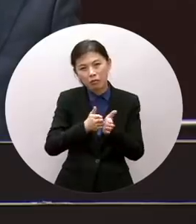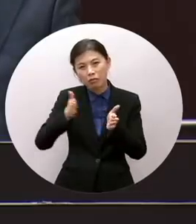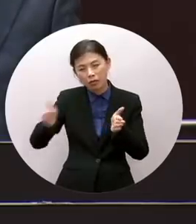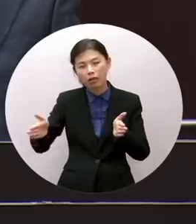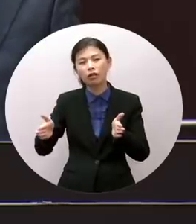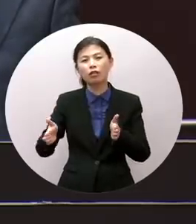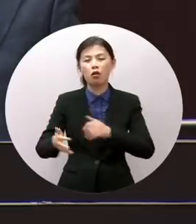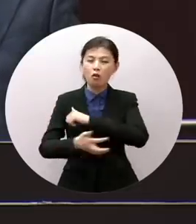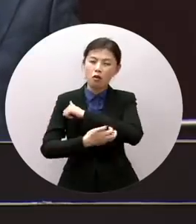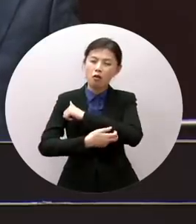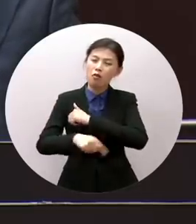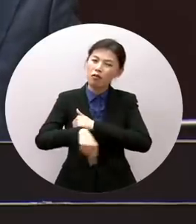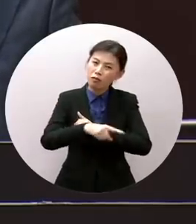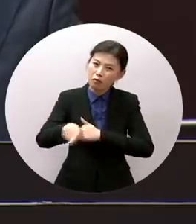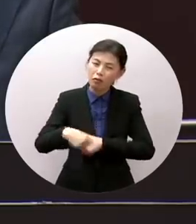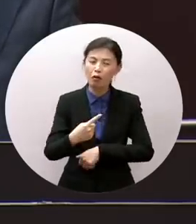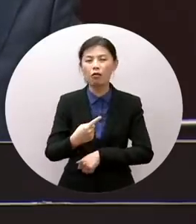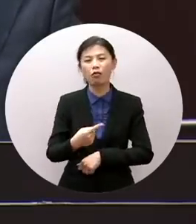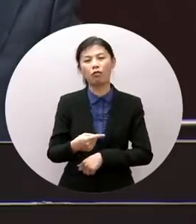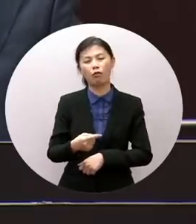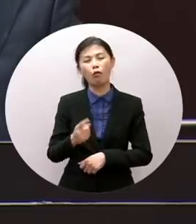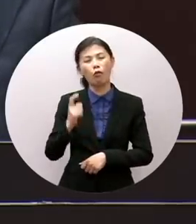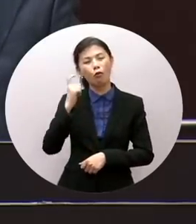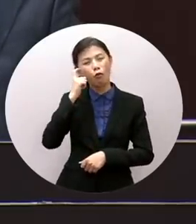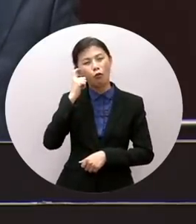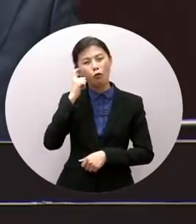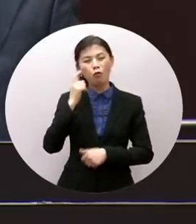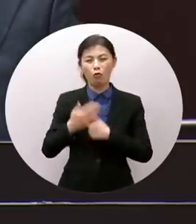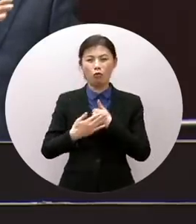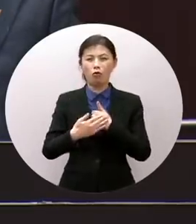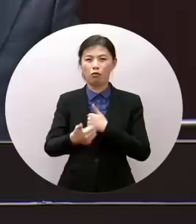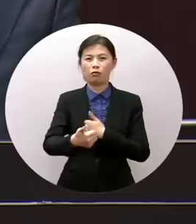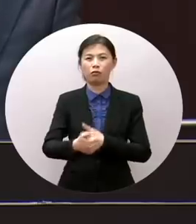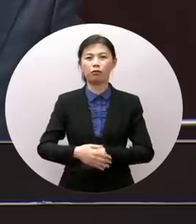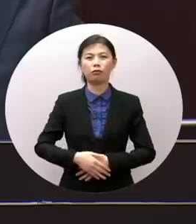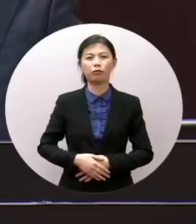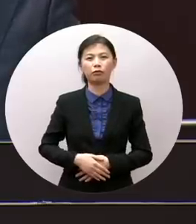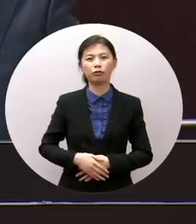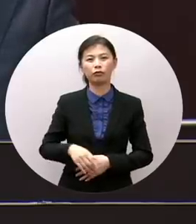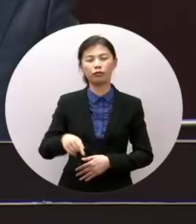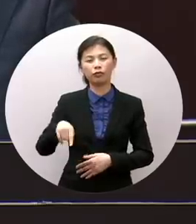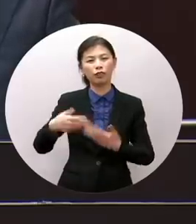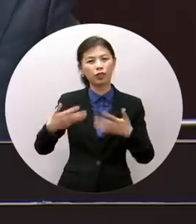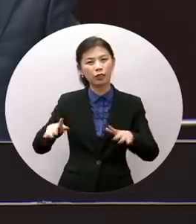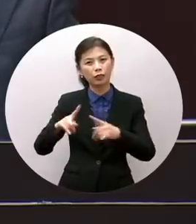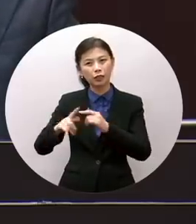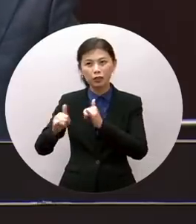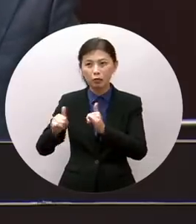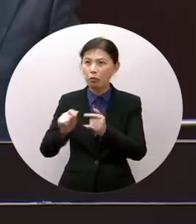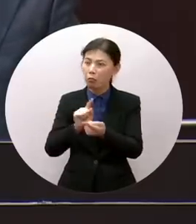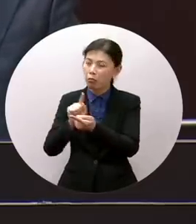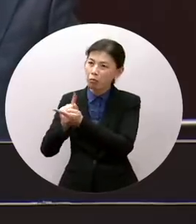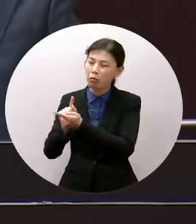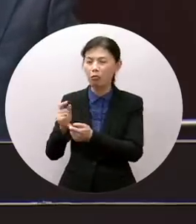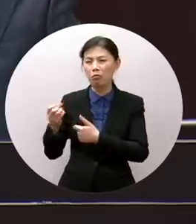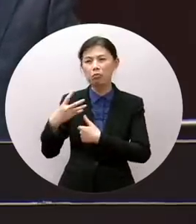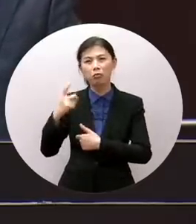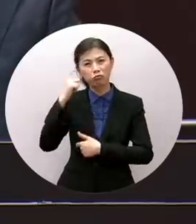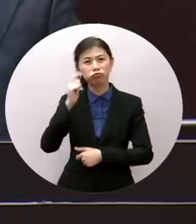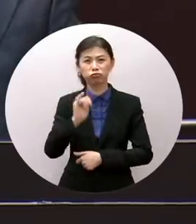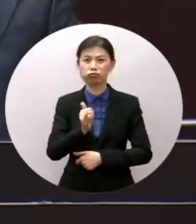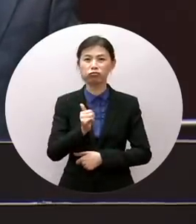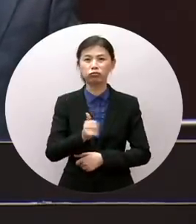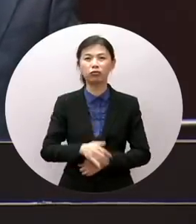艰苦人，因大家吼即个问题来解决，真济咱外口咧走，真济民众，大家拢是非常懊恼，讲